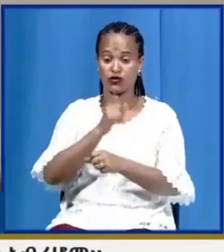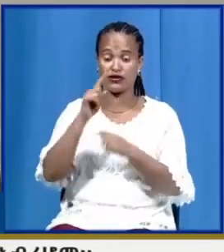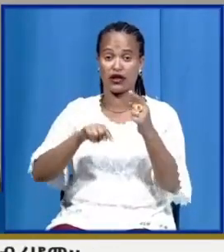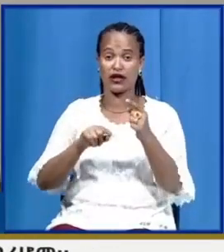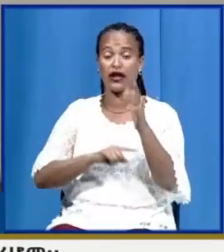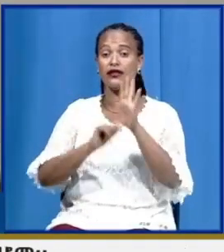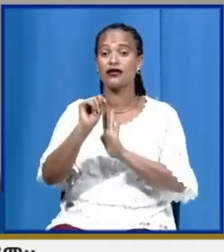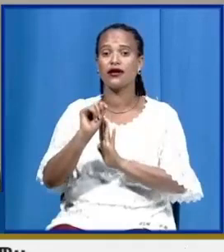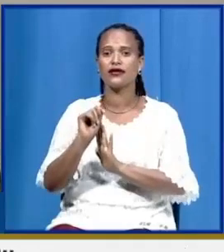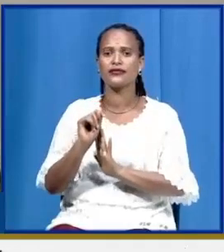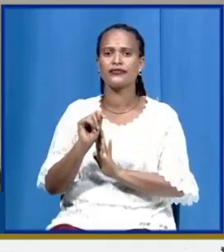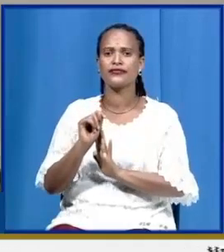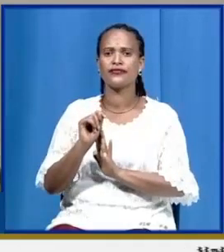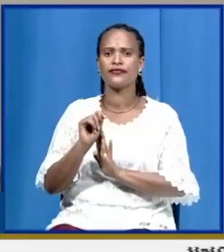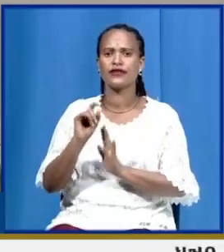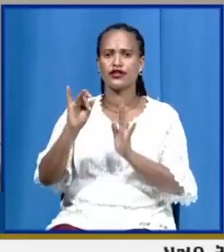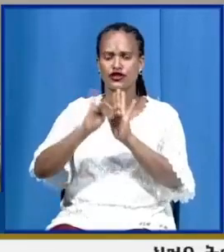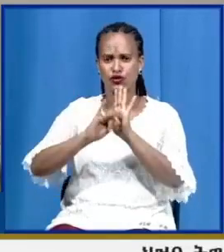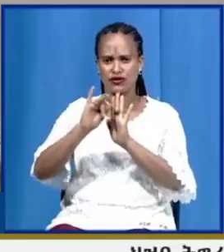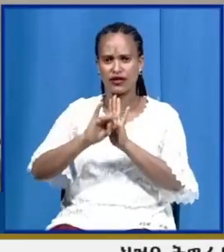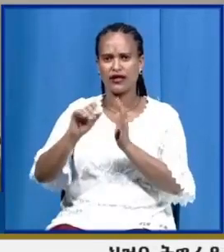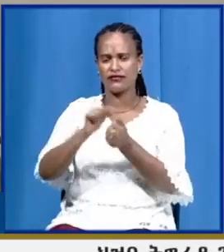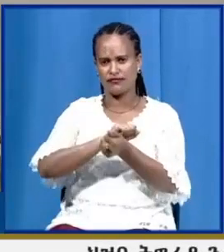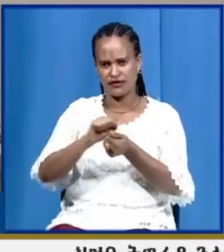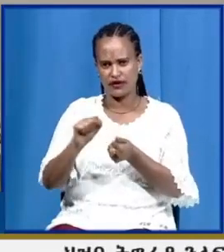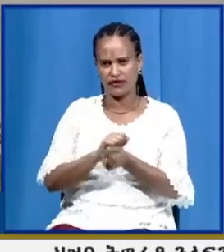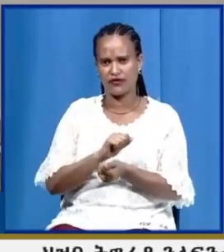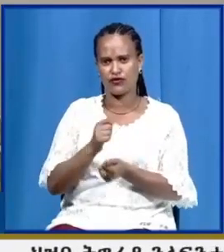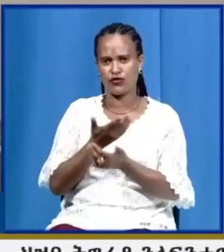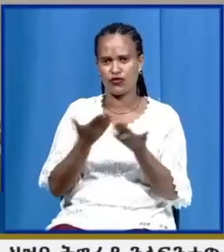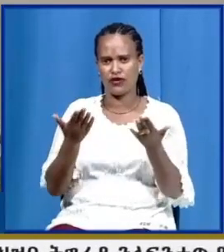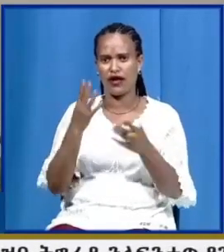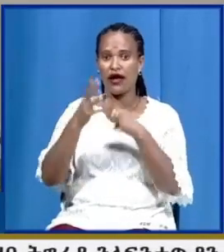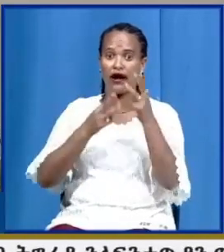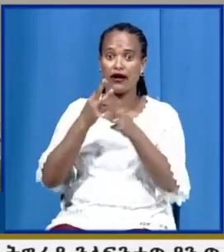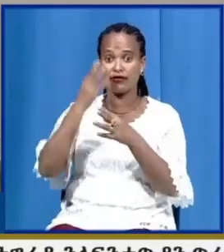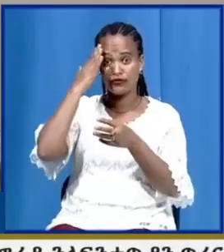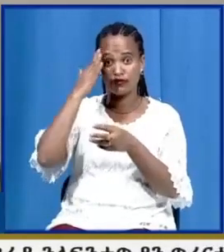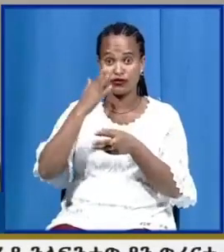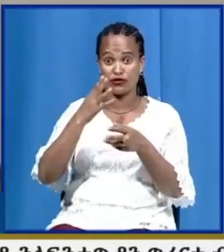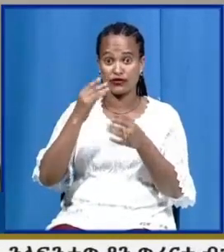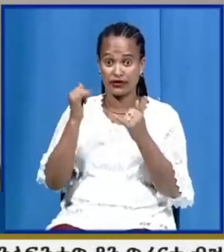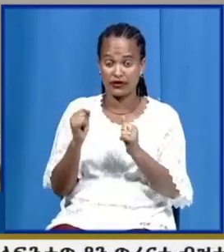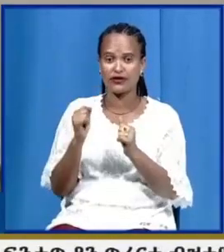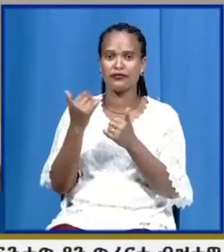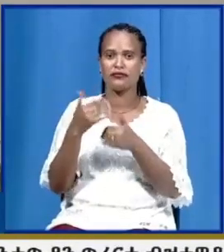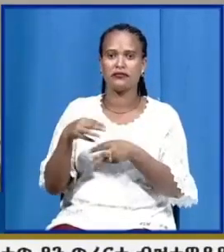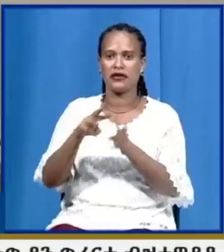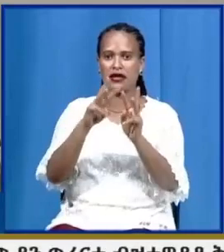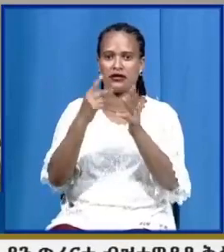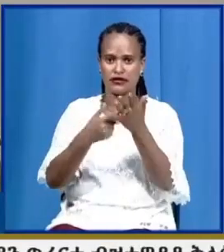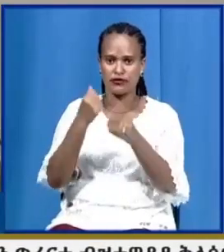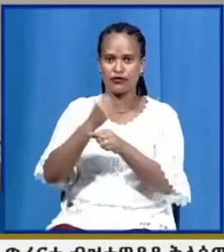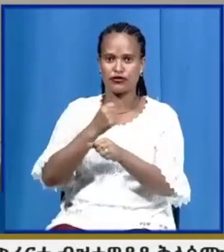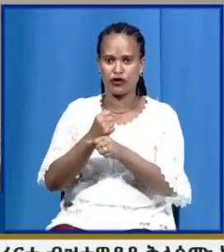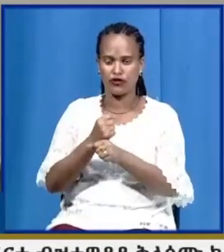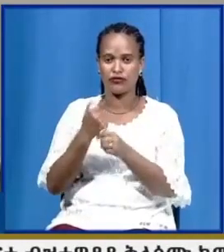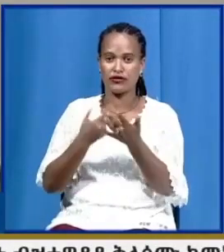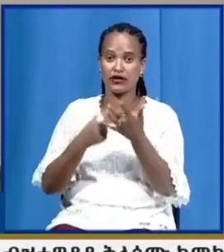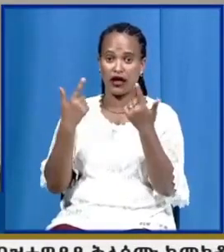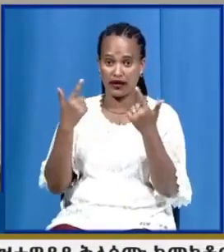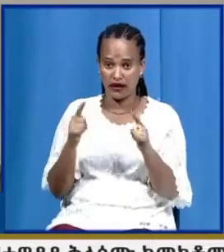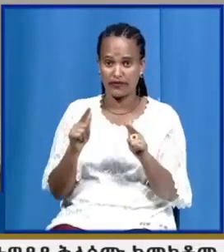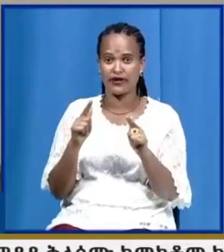ትግራይ ዓሌት ምፅናት ጉዳይ ዓለም ክፈልጦ ብዘኽእል መንገዲ እዚ ስራሕ እዚ ምስራሕ ምምካልኹም በዚ ኣጋጣሚ